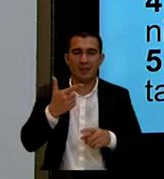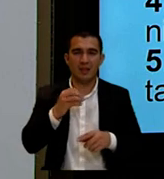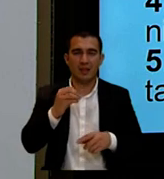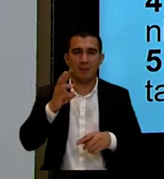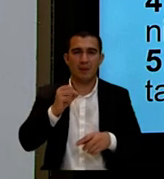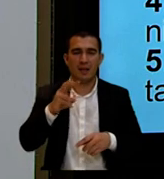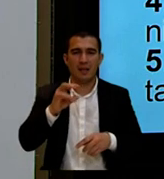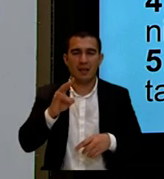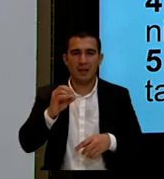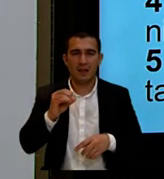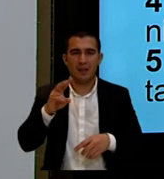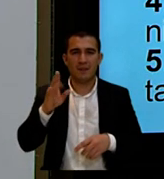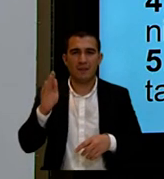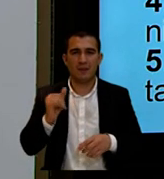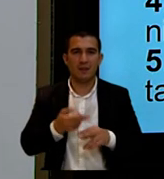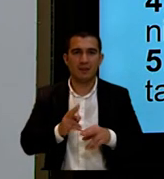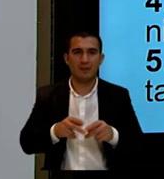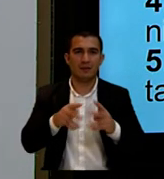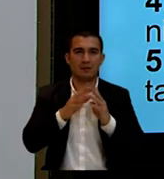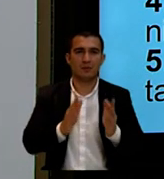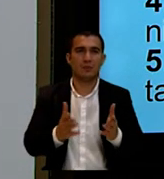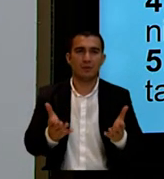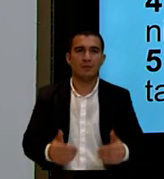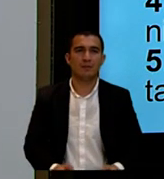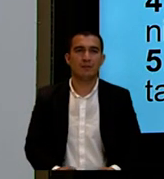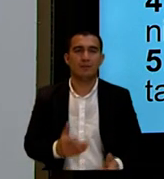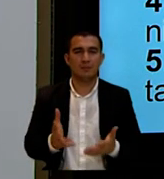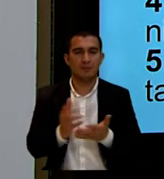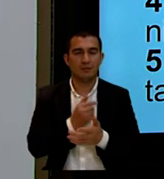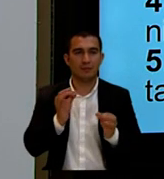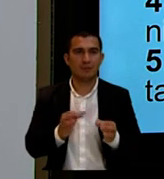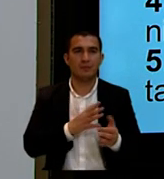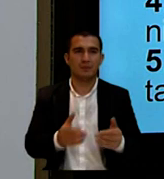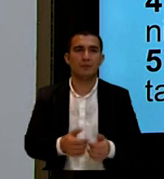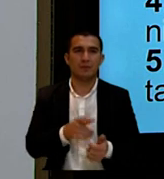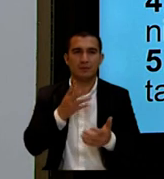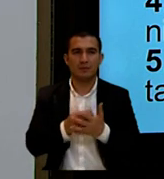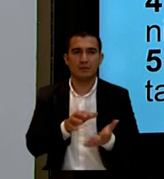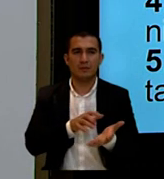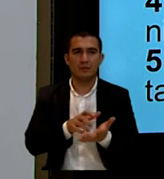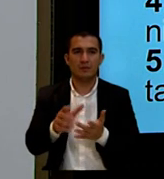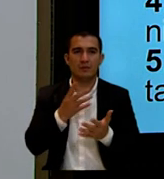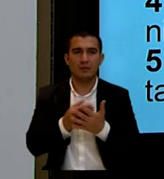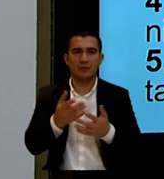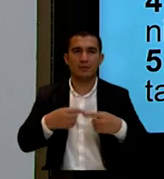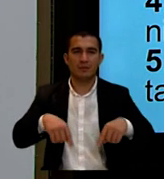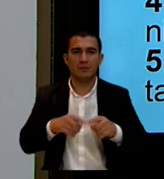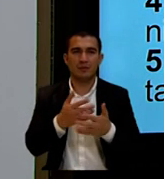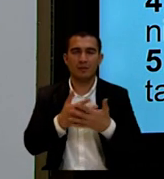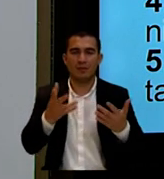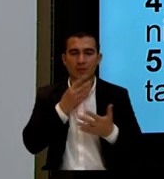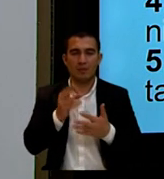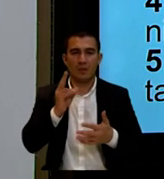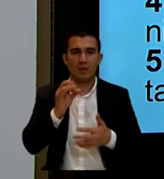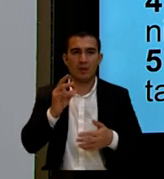hosil qiladi. Bu savolga ham to'g'ri javob topdingiz. O'rgimchaksimonlarning yuragi qorin